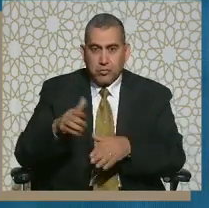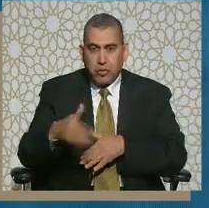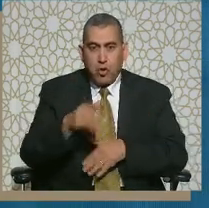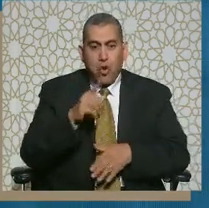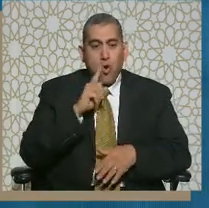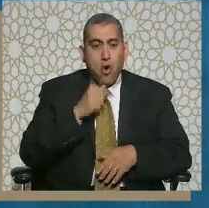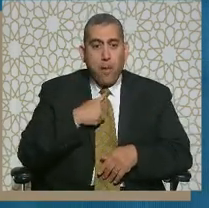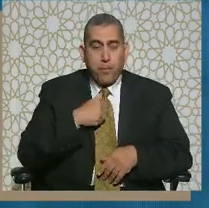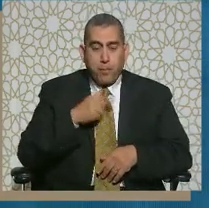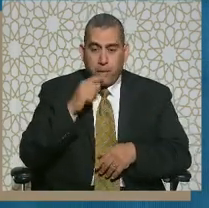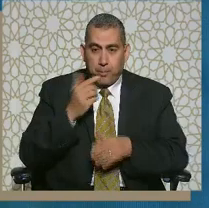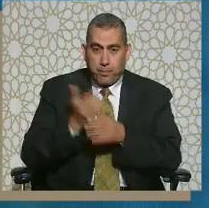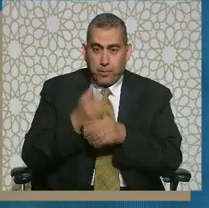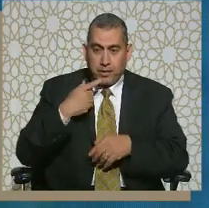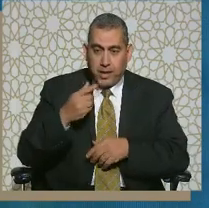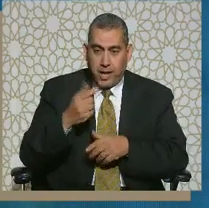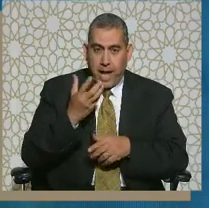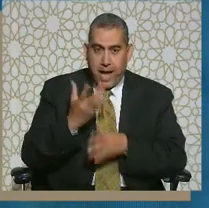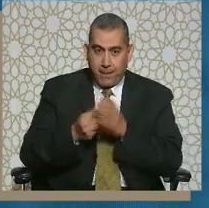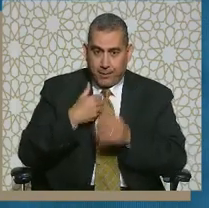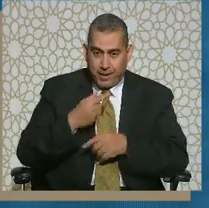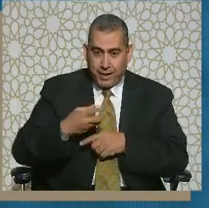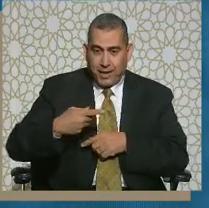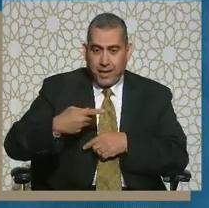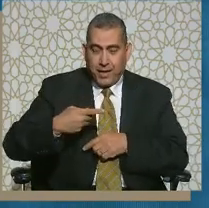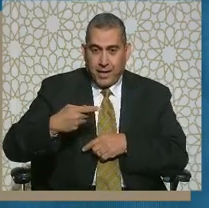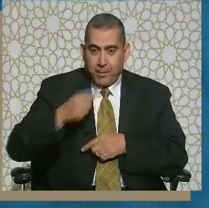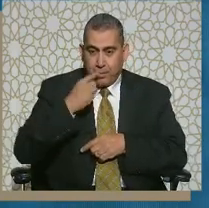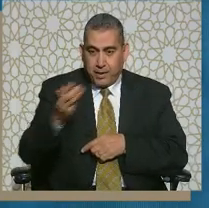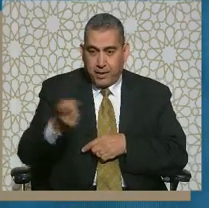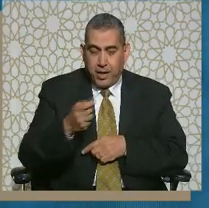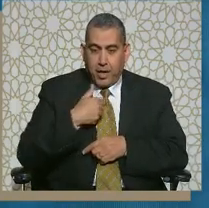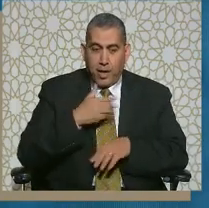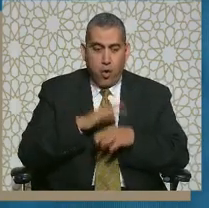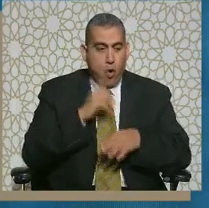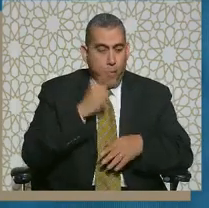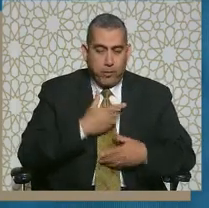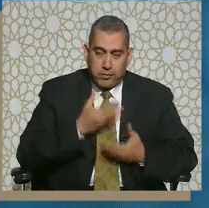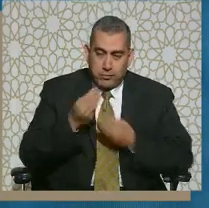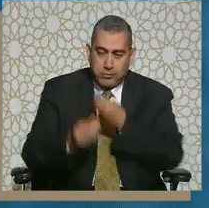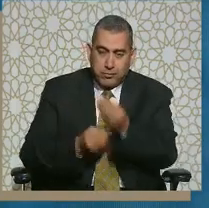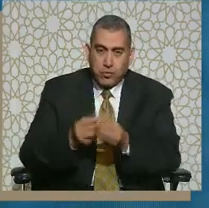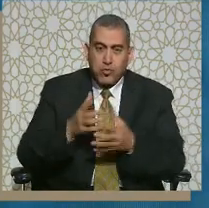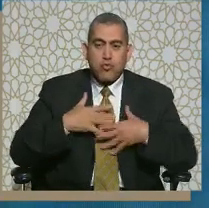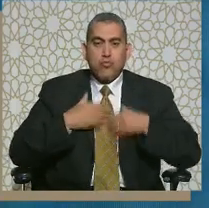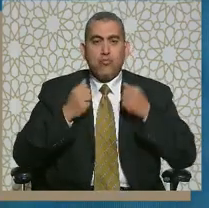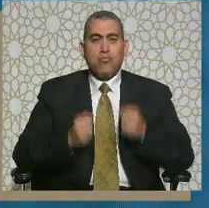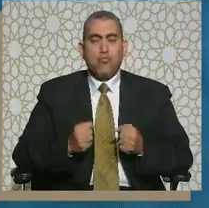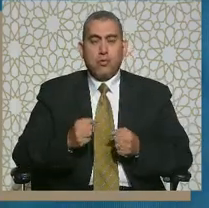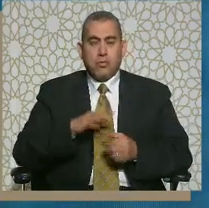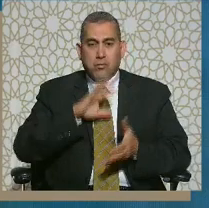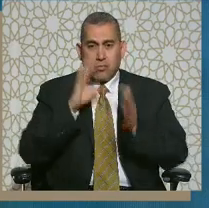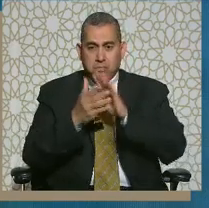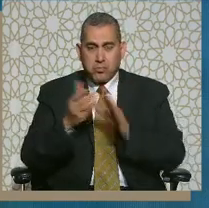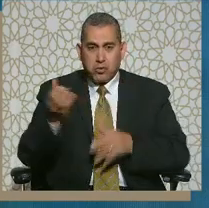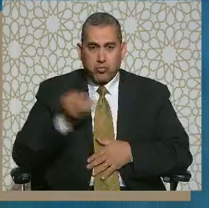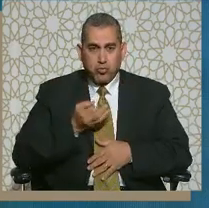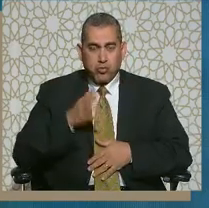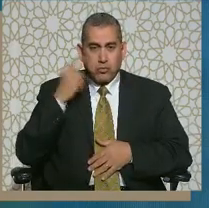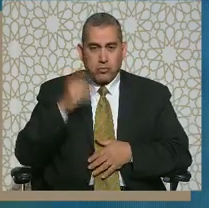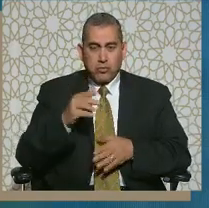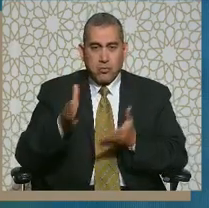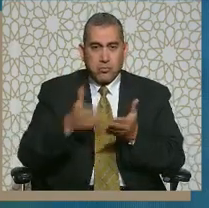لها وتخلي بيتها مش محتاج حاجه وبعدين في الاخر لما تقوم بالسلام تعاملها وحش وتخليها تمشي من